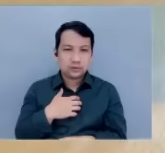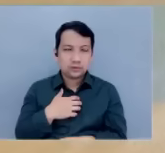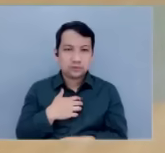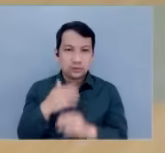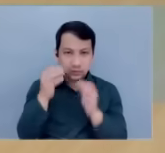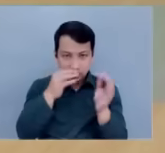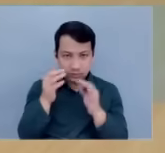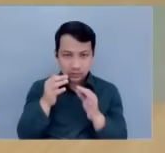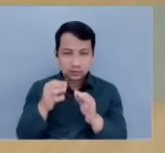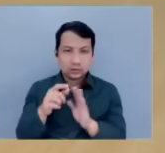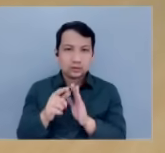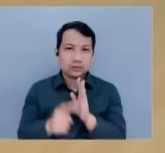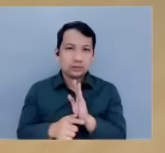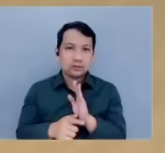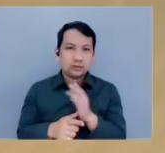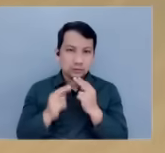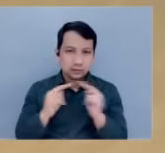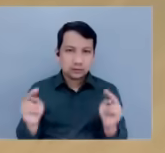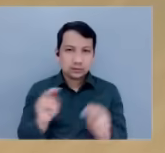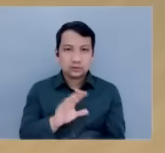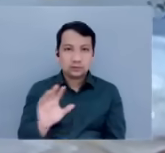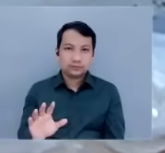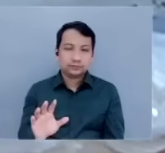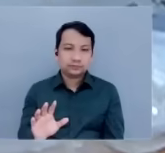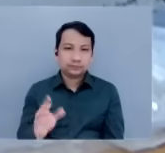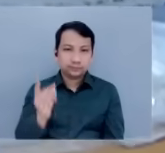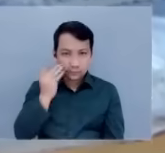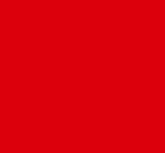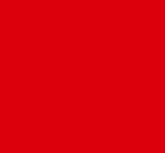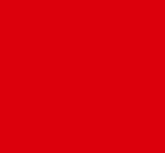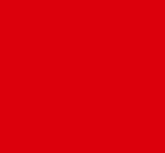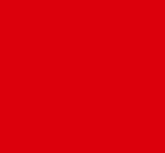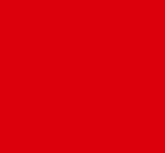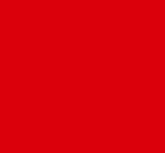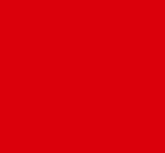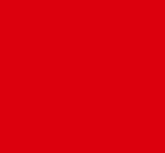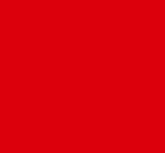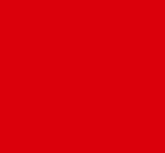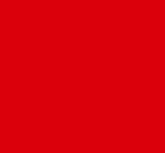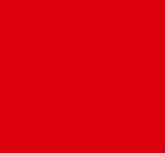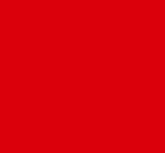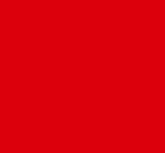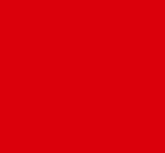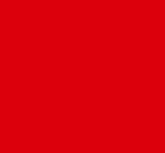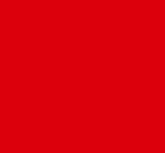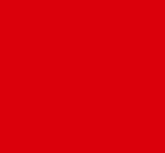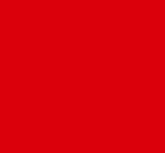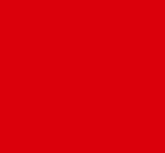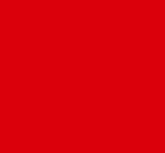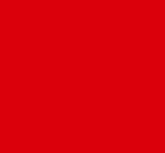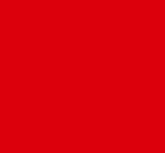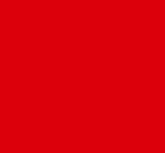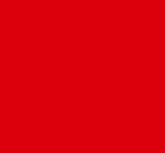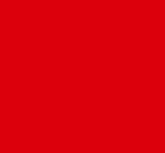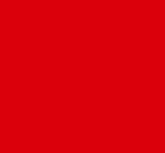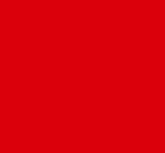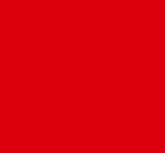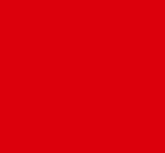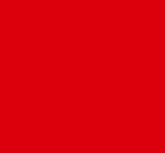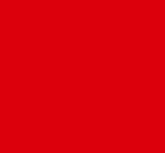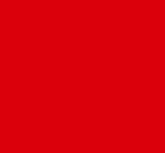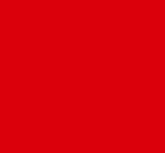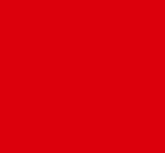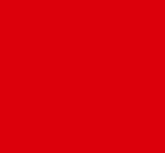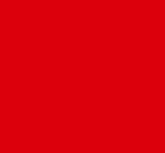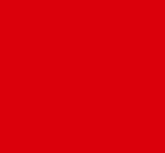Act. Nagbabalita mula sa Frontline, Dave Abuel, News 5. Mga kapatid, Jess De Los Santos po, huwag magpauli sa mga